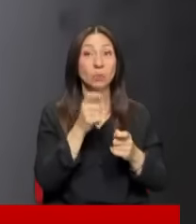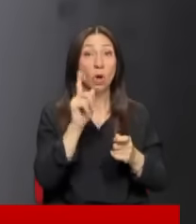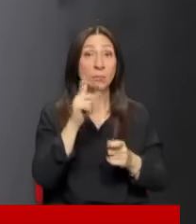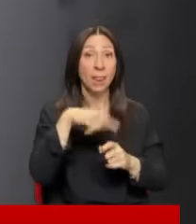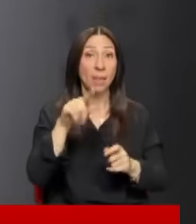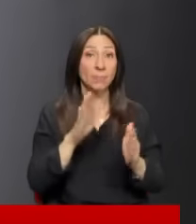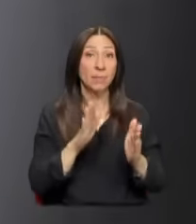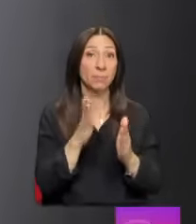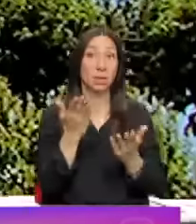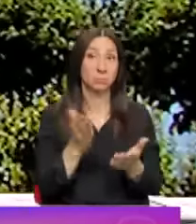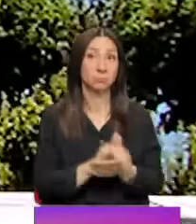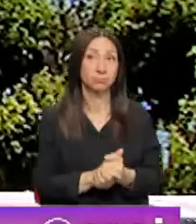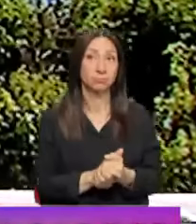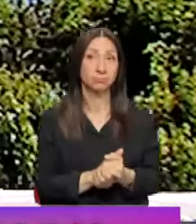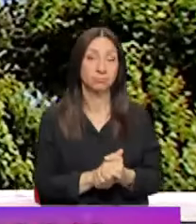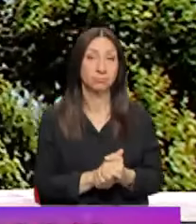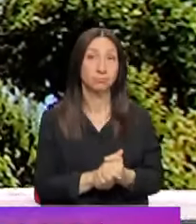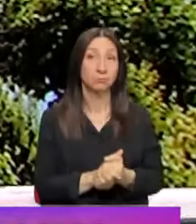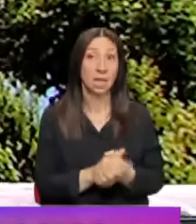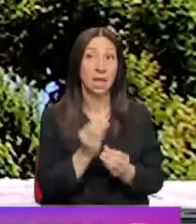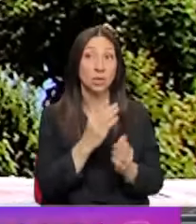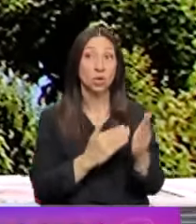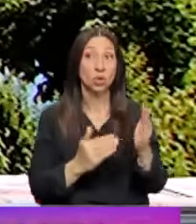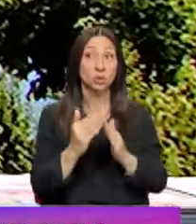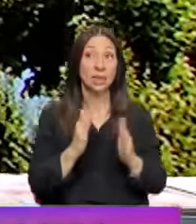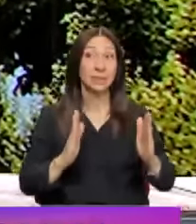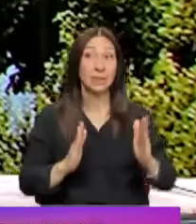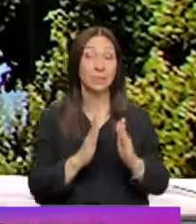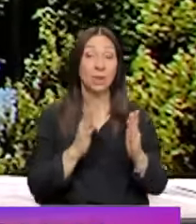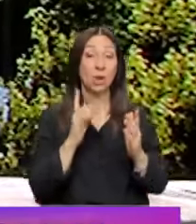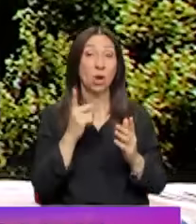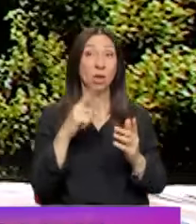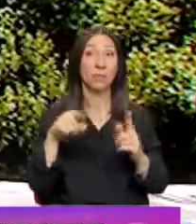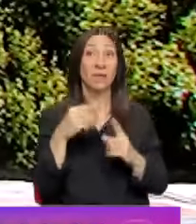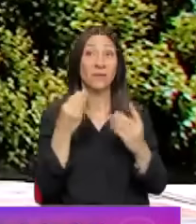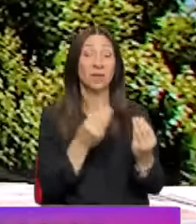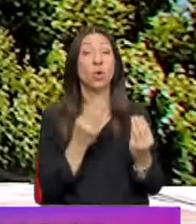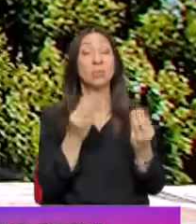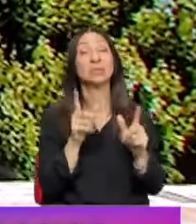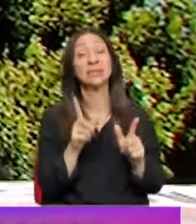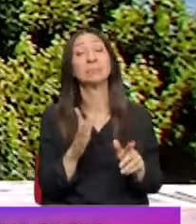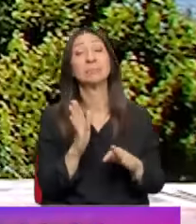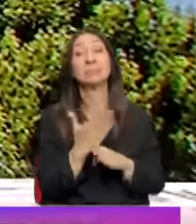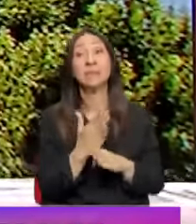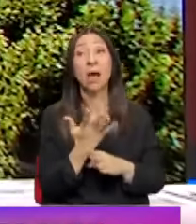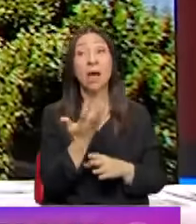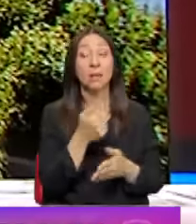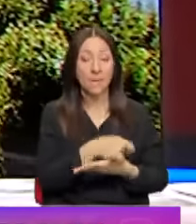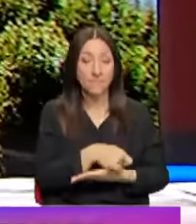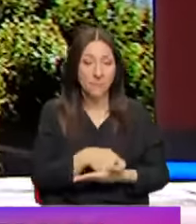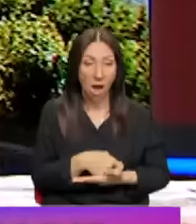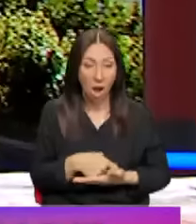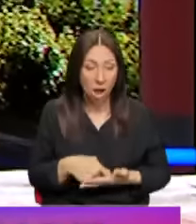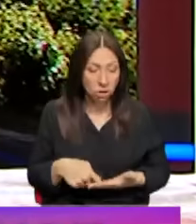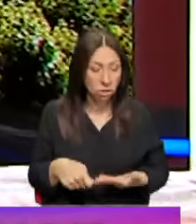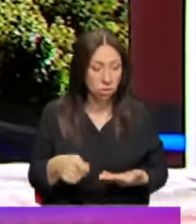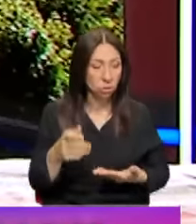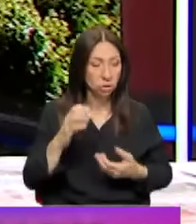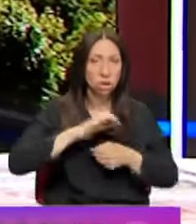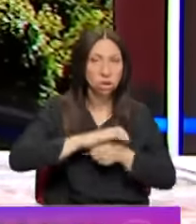tepkili. En yüksek tepkiyi zaten eğitimcilerin veriyor olması lazım. Çünkü aldıkları maaştan